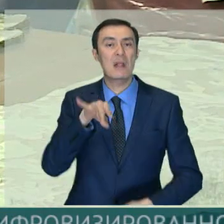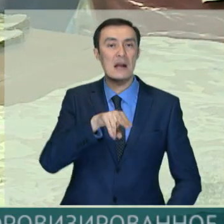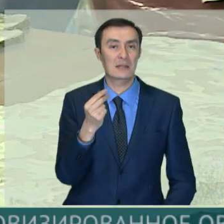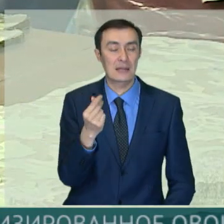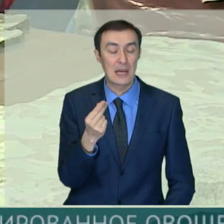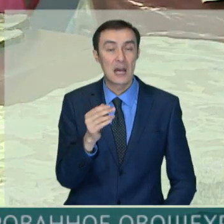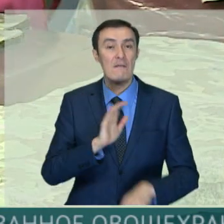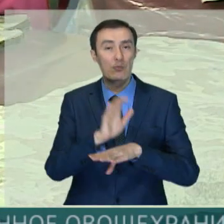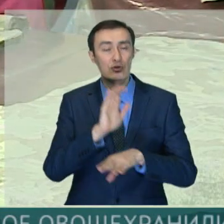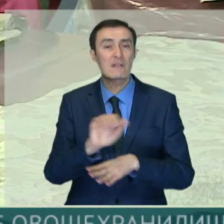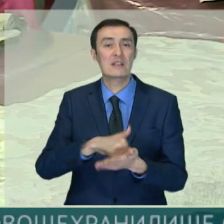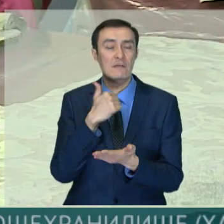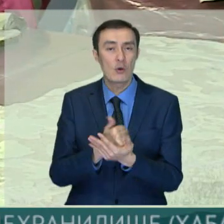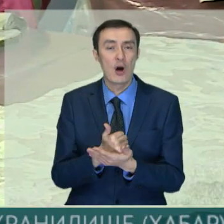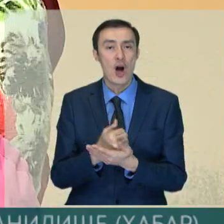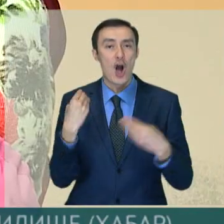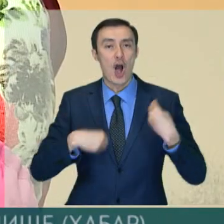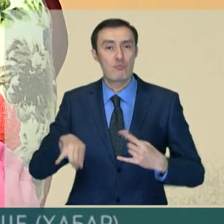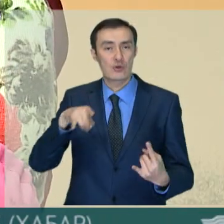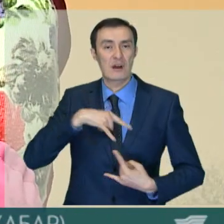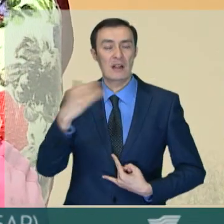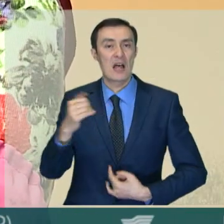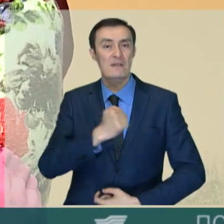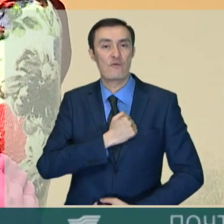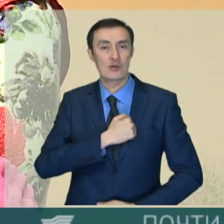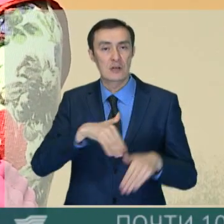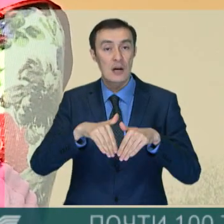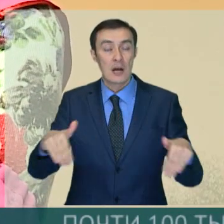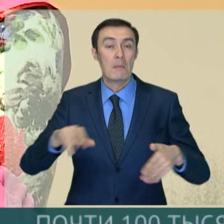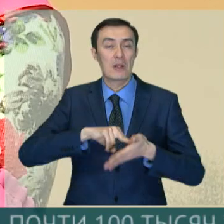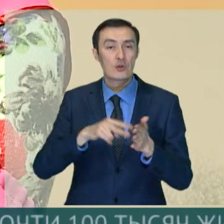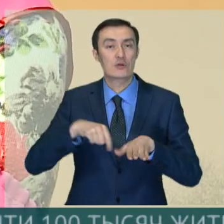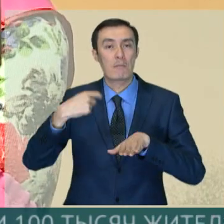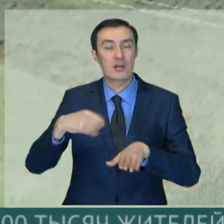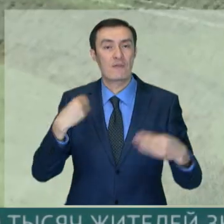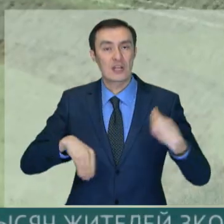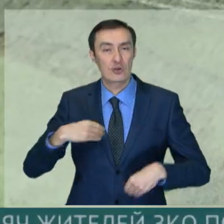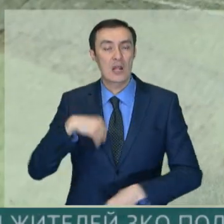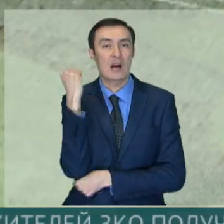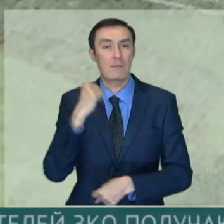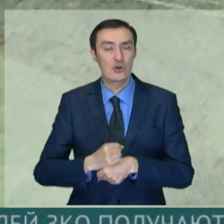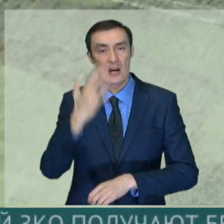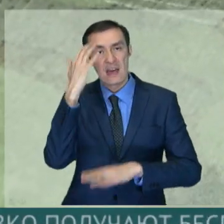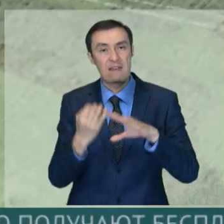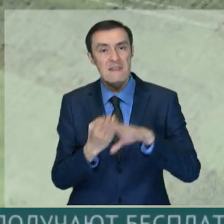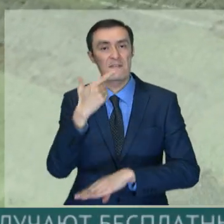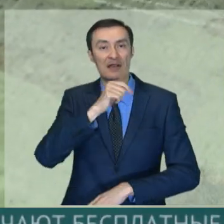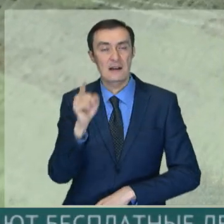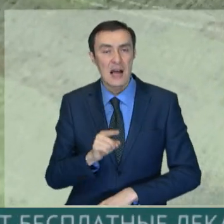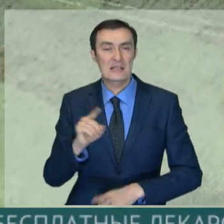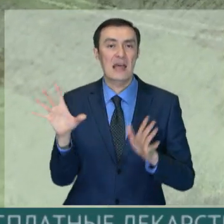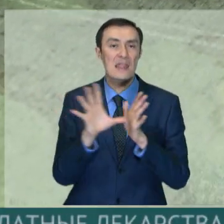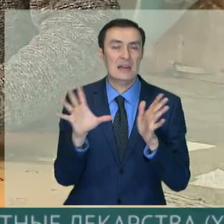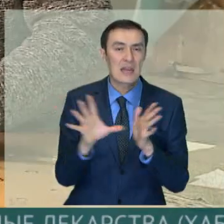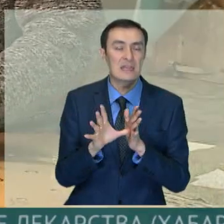тенге. Производит в основном обмундирование для силовых структур. Планирует пошив одежды для работников нефтегазовой отрасли,